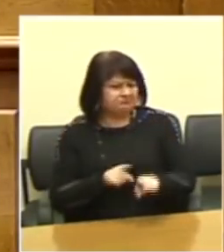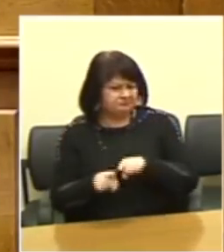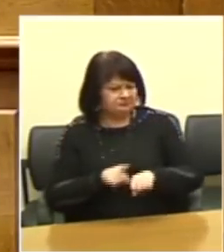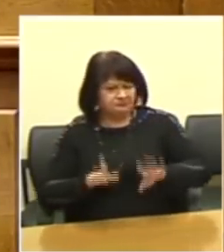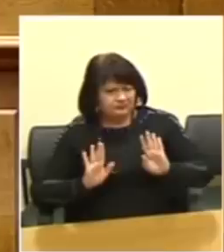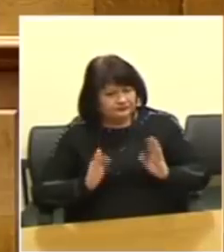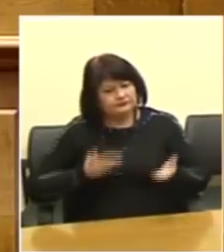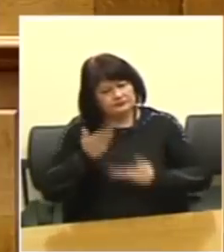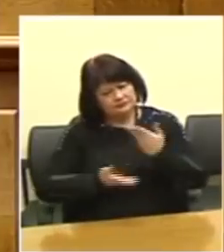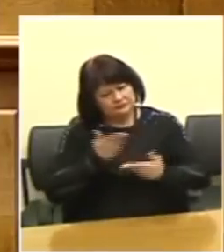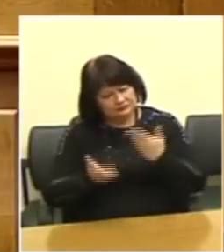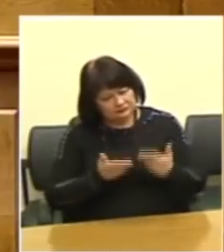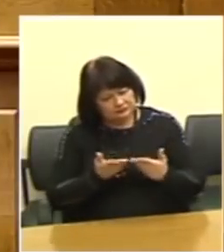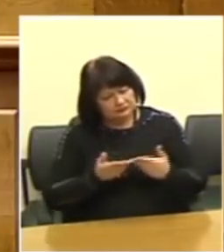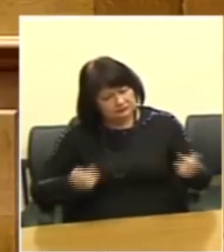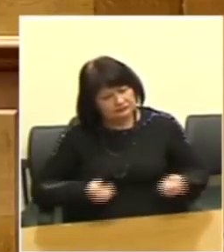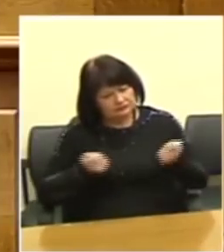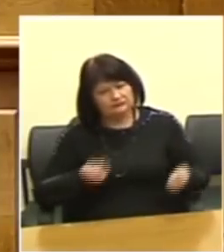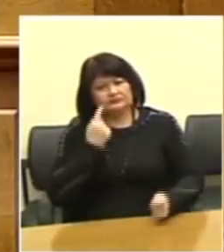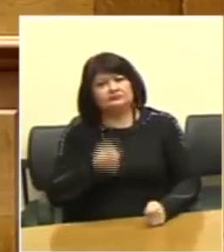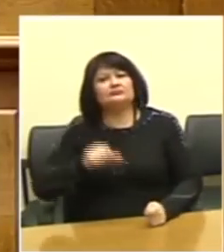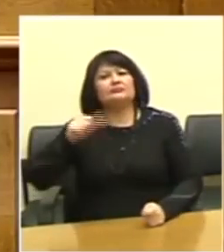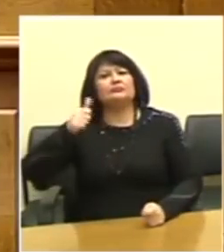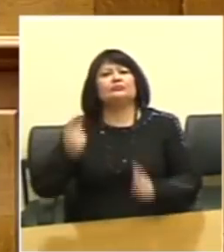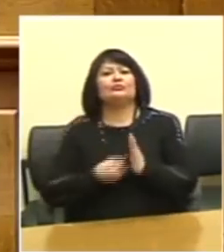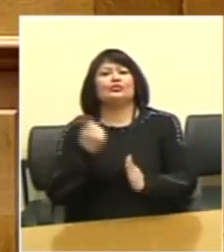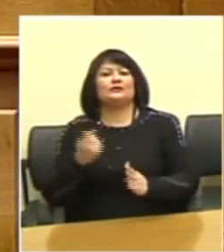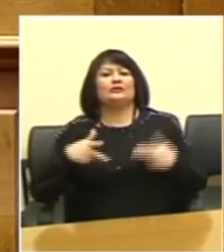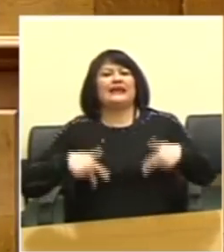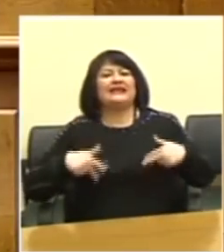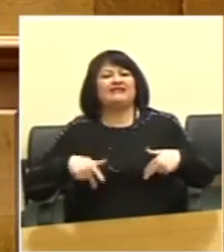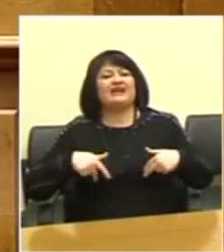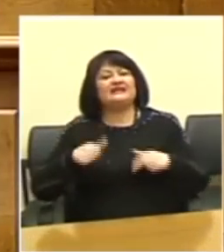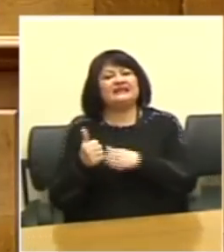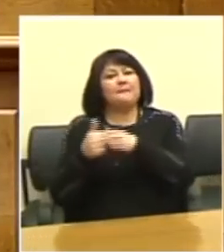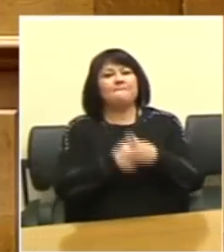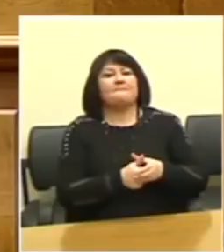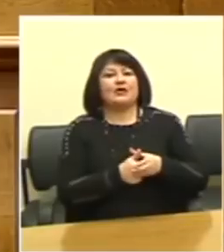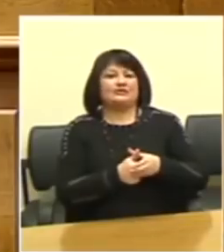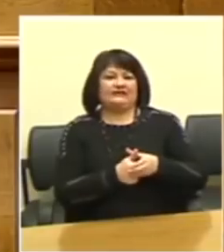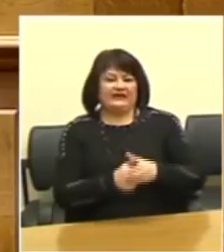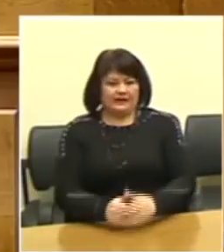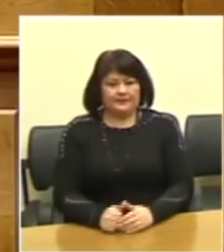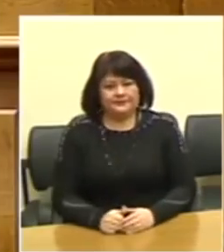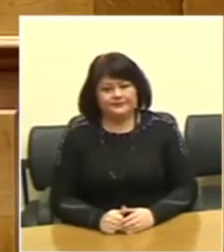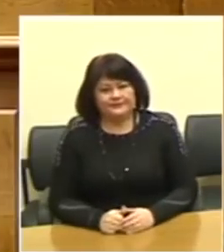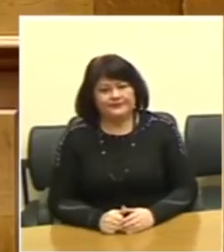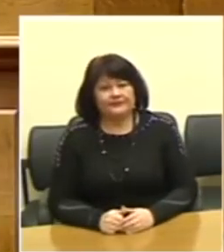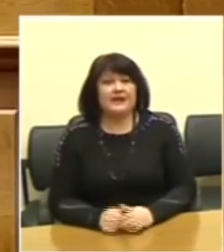οι προτάσεις που καθιερώνουν για πρώτη φορά τις κυβερνήσεις μειοψηφίας. Είτε αυτές